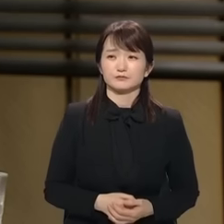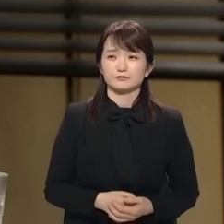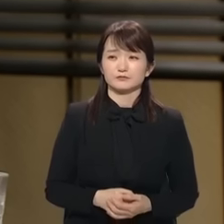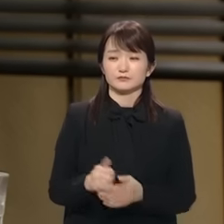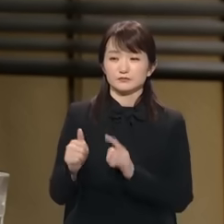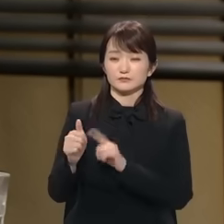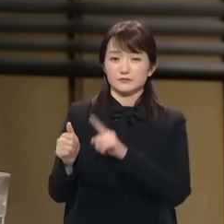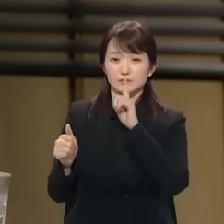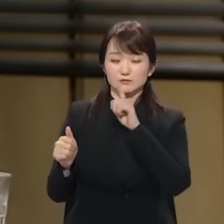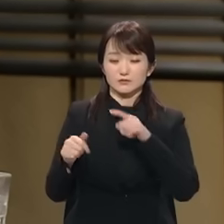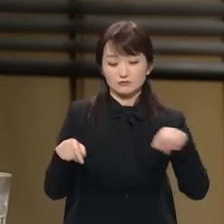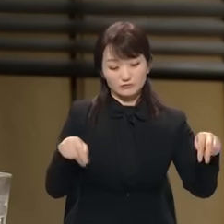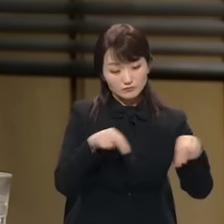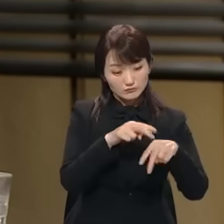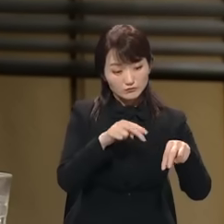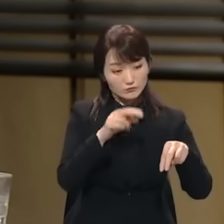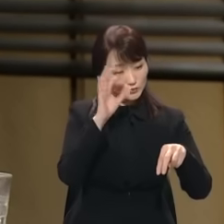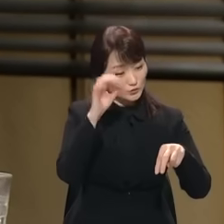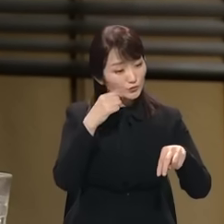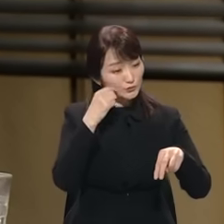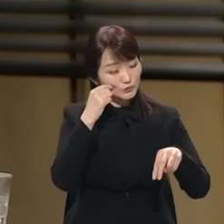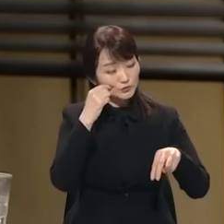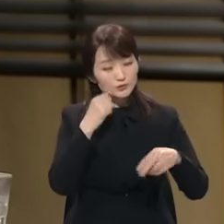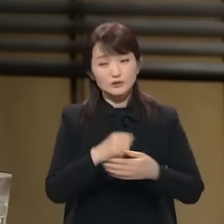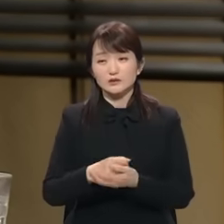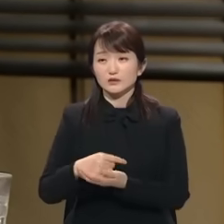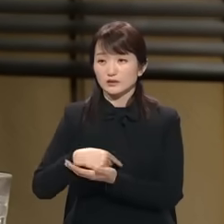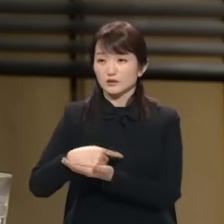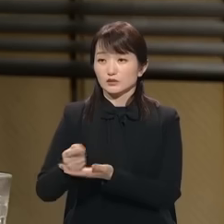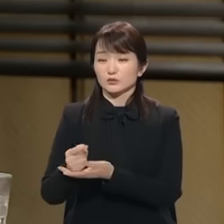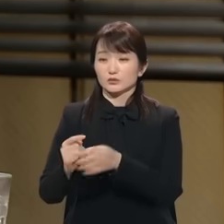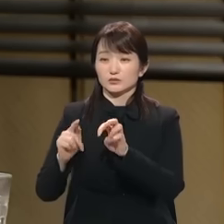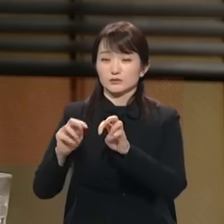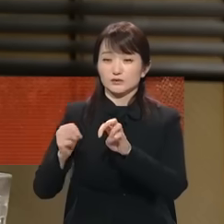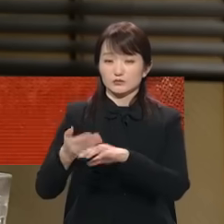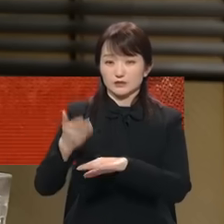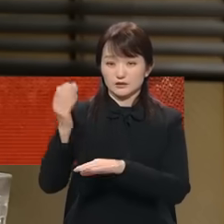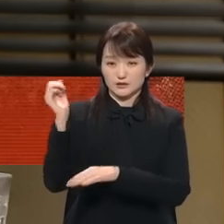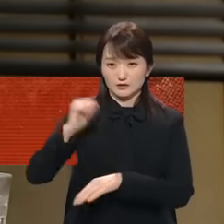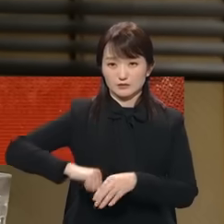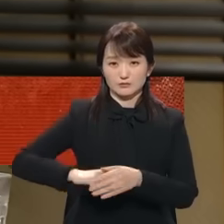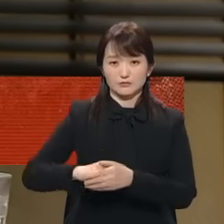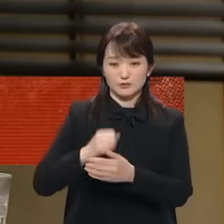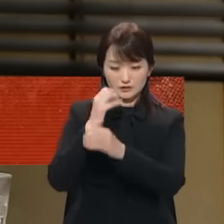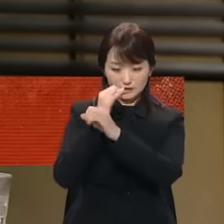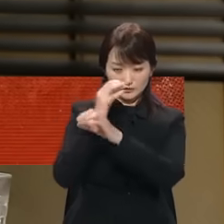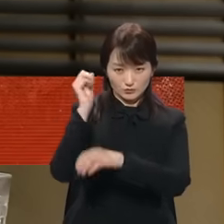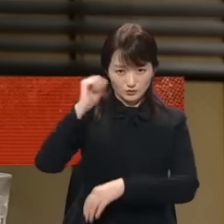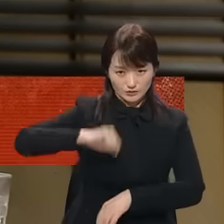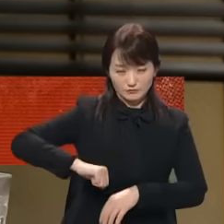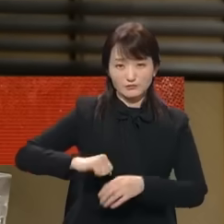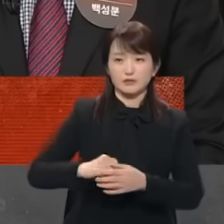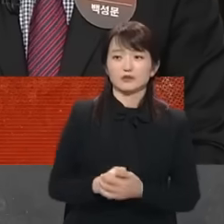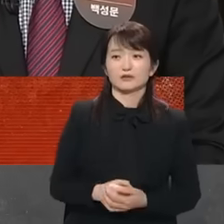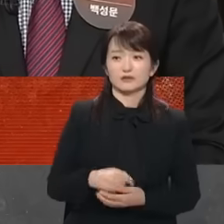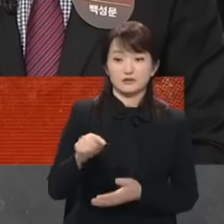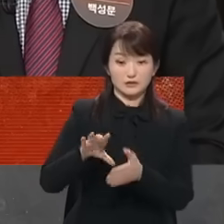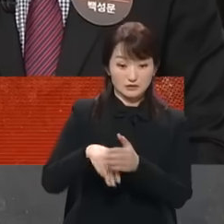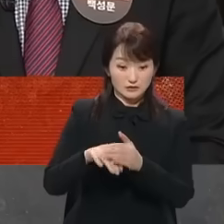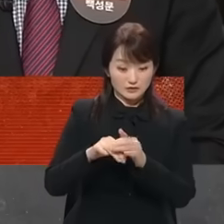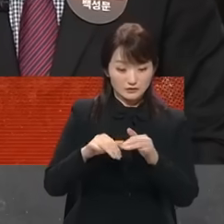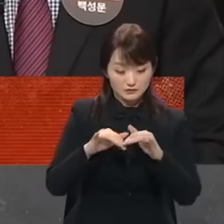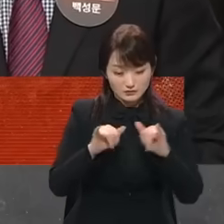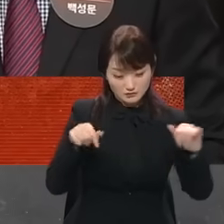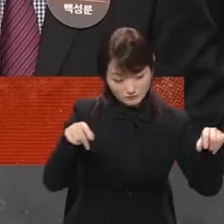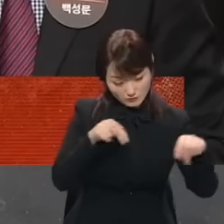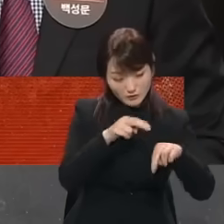봤답니다 지금 속도 30km 넘게 위반 그리고 신호 위반 했는데 그 시간대에 사람이 없을 거라고 생각하고